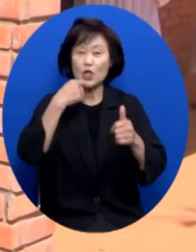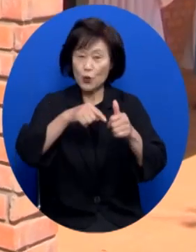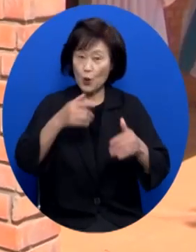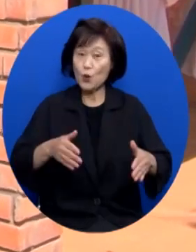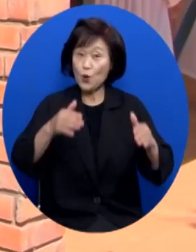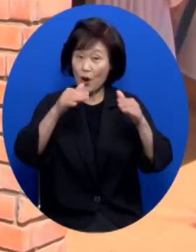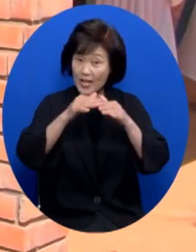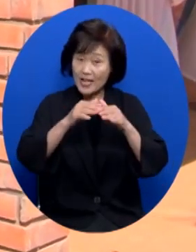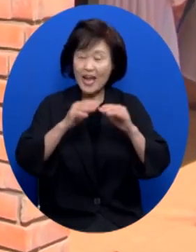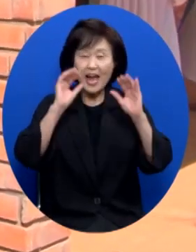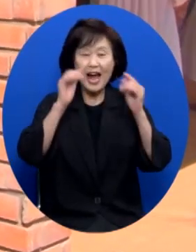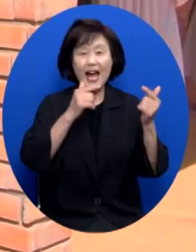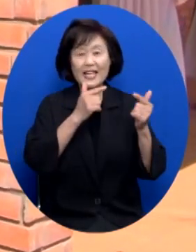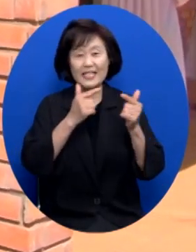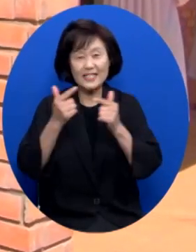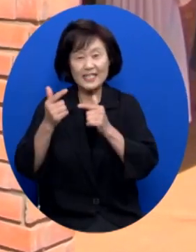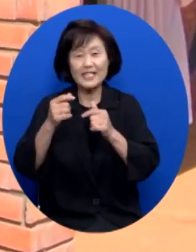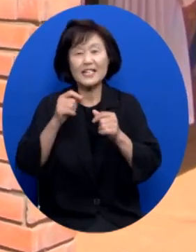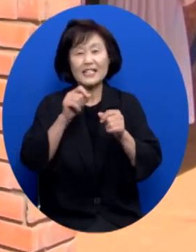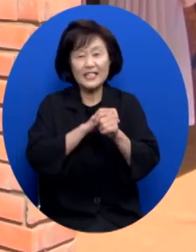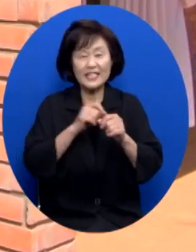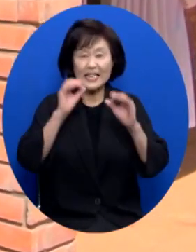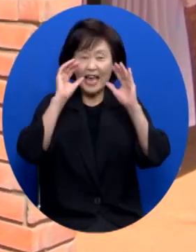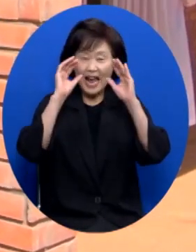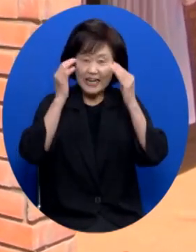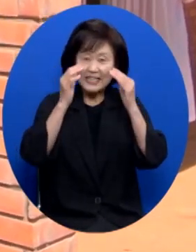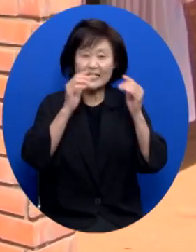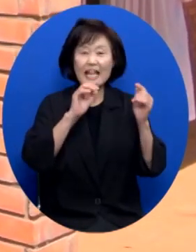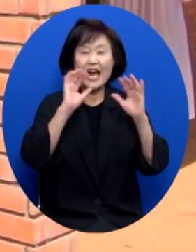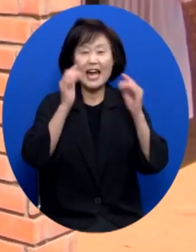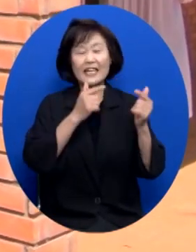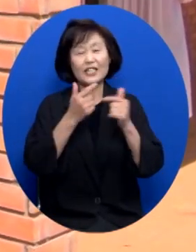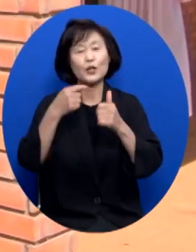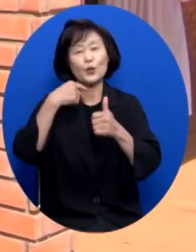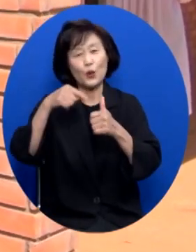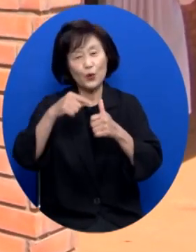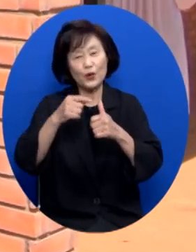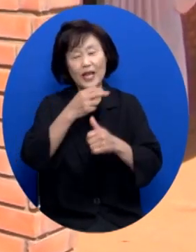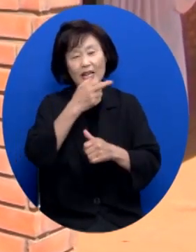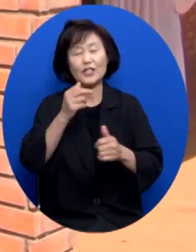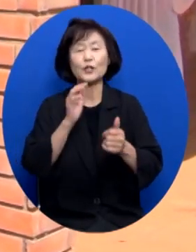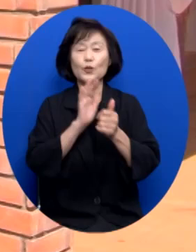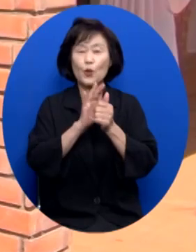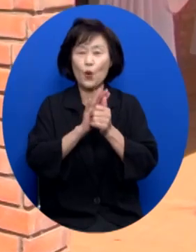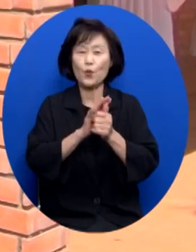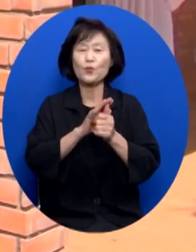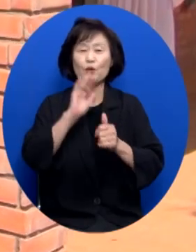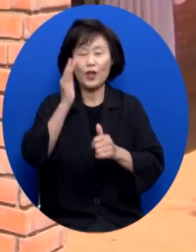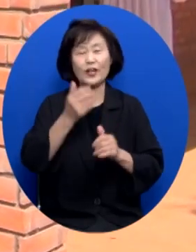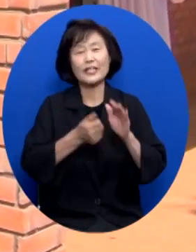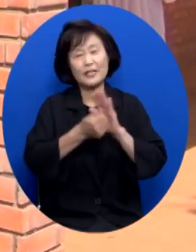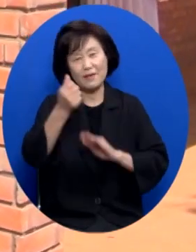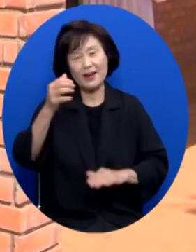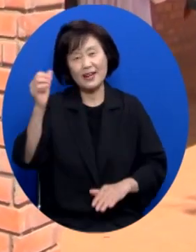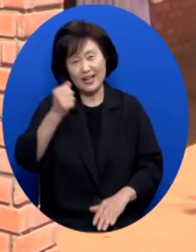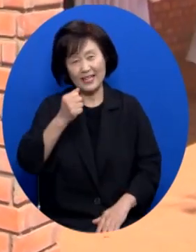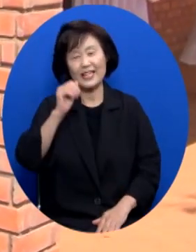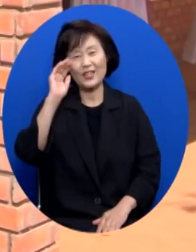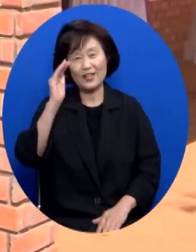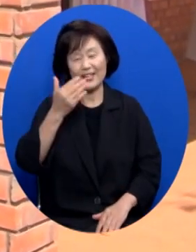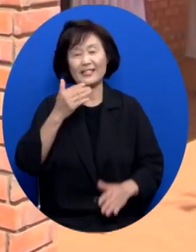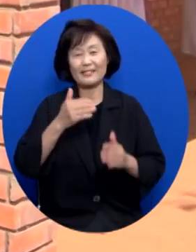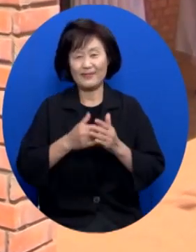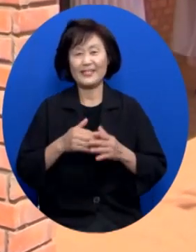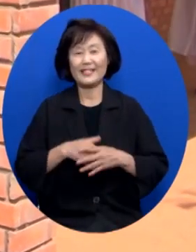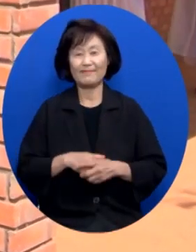hope that this center will help us for education of our children. Especially in